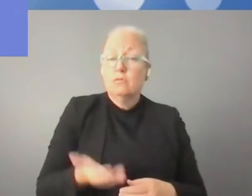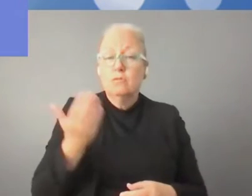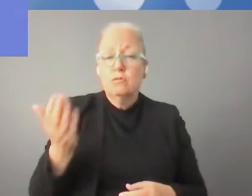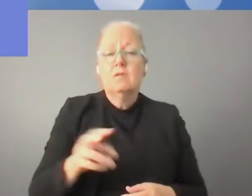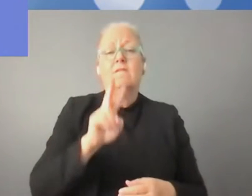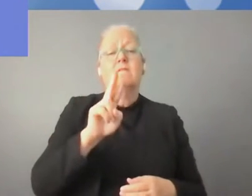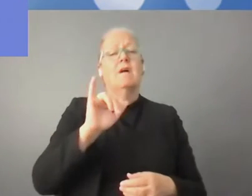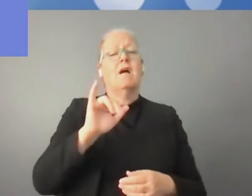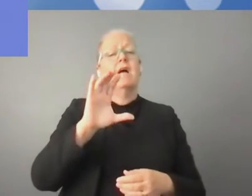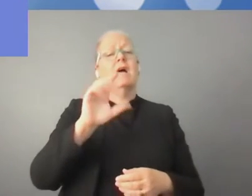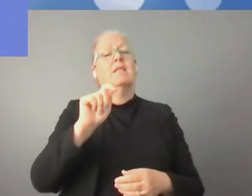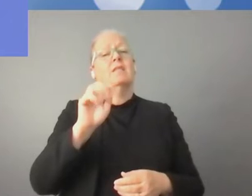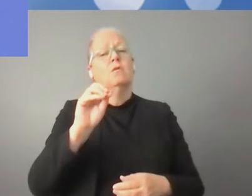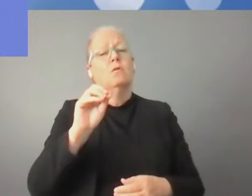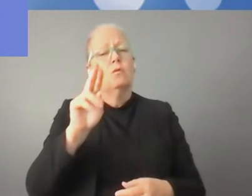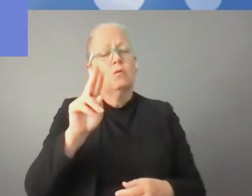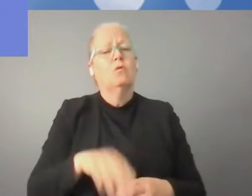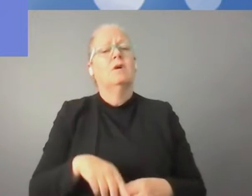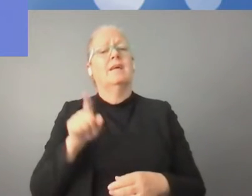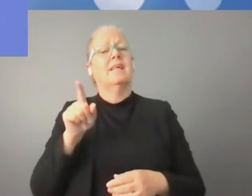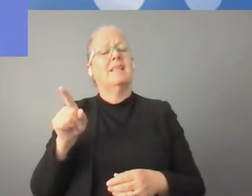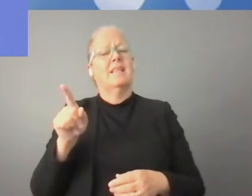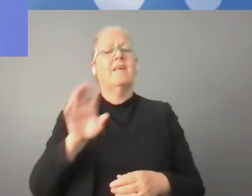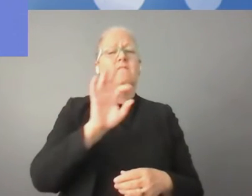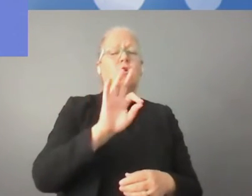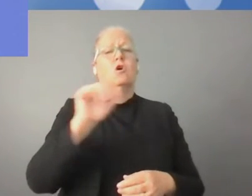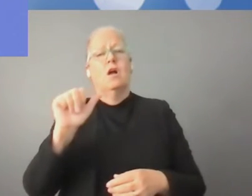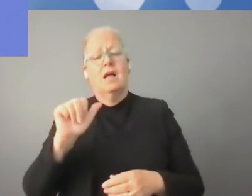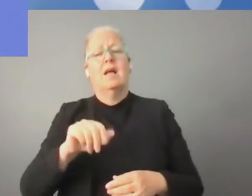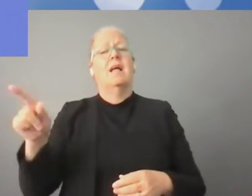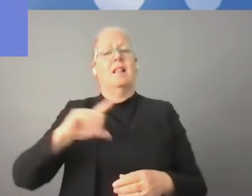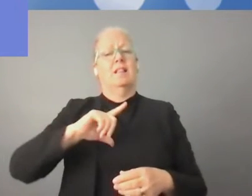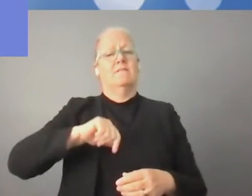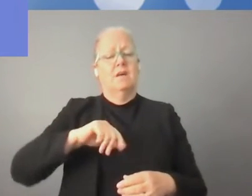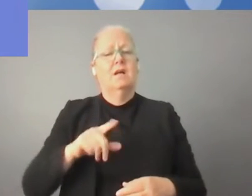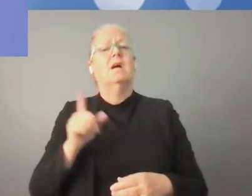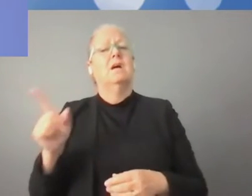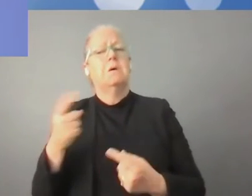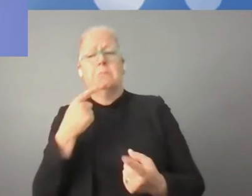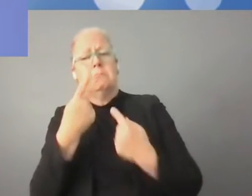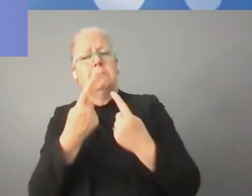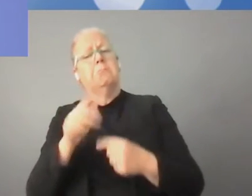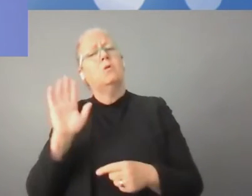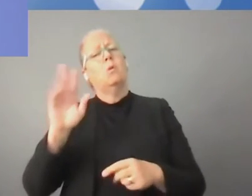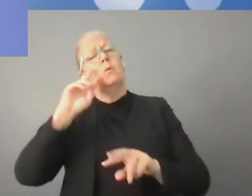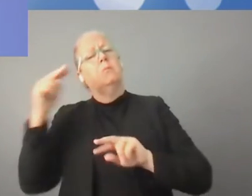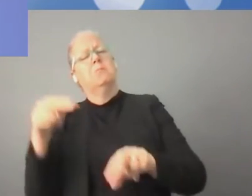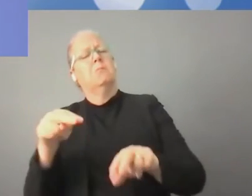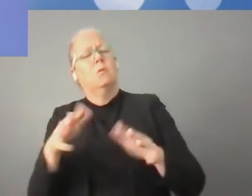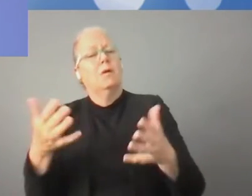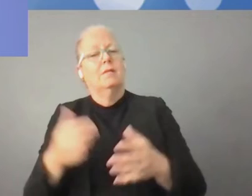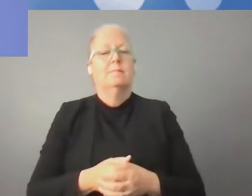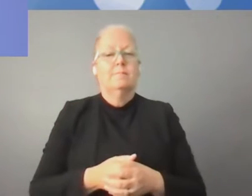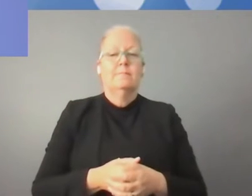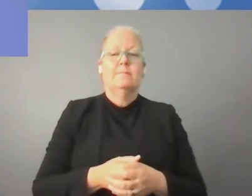прошу взять слово следующего выступающего. Господин Виктор Смакарус, специальный